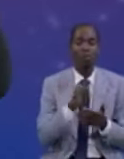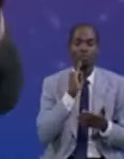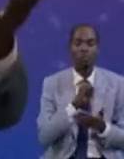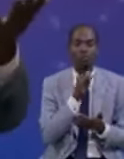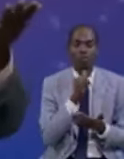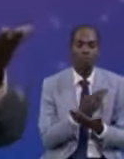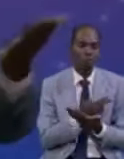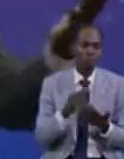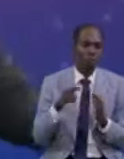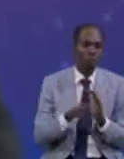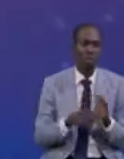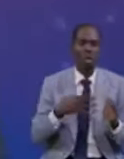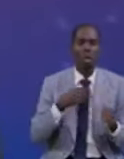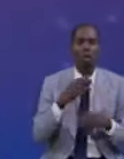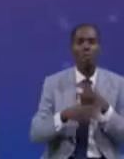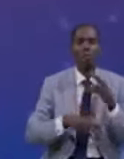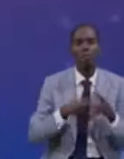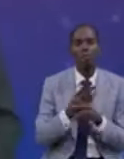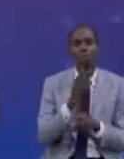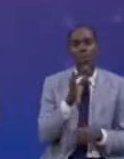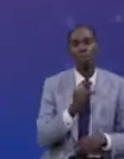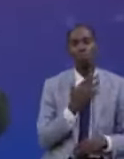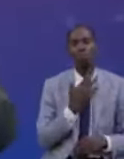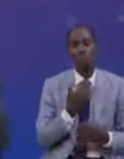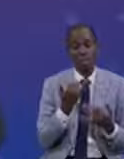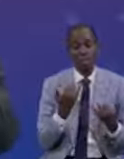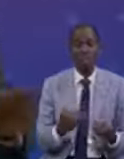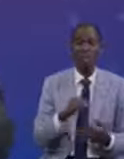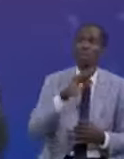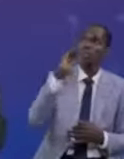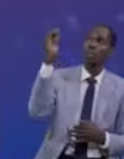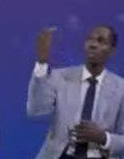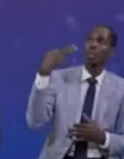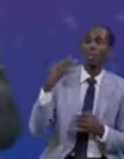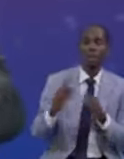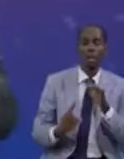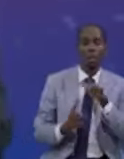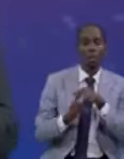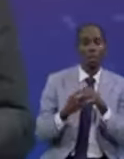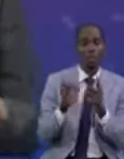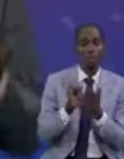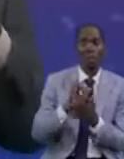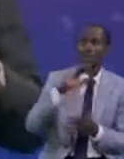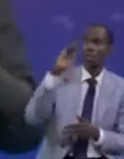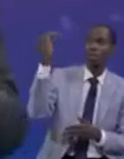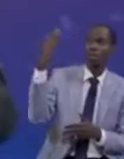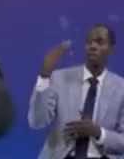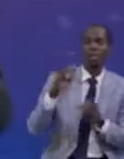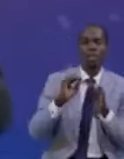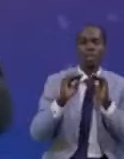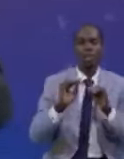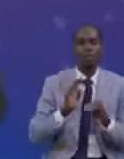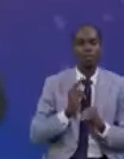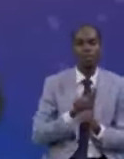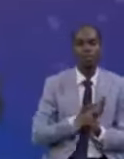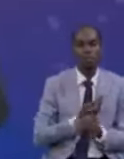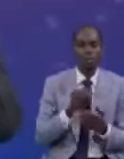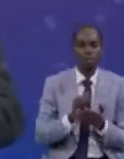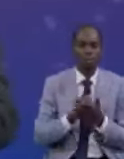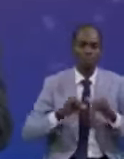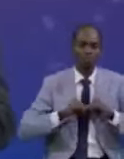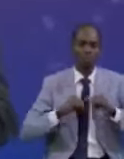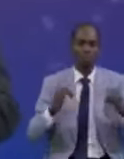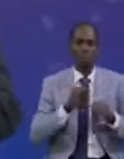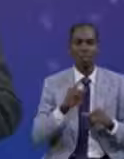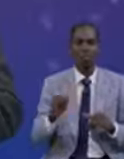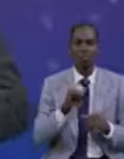maintenant la grâce vient et cette grâce nous enseigne à renoncer à l'impiété et au